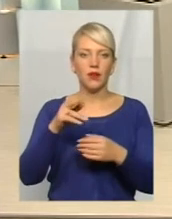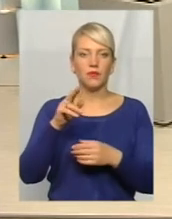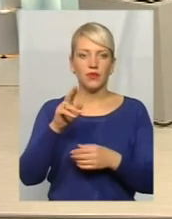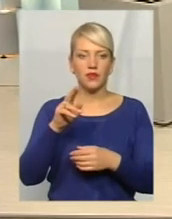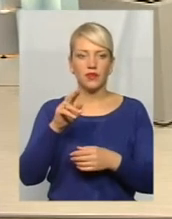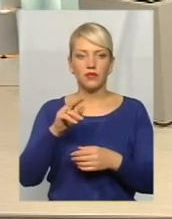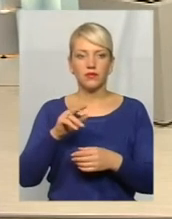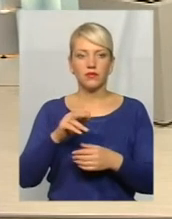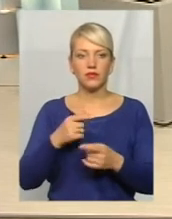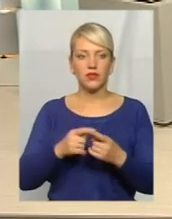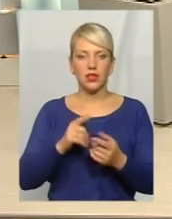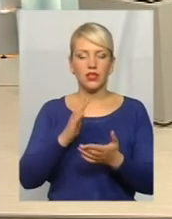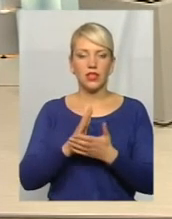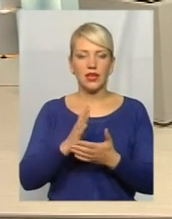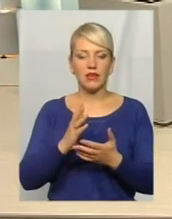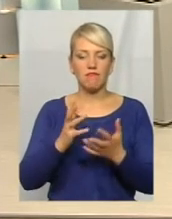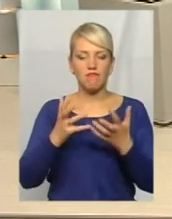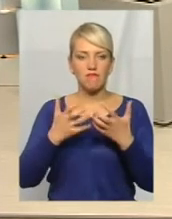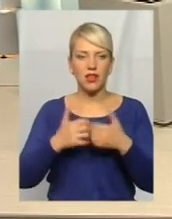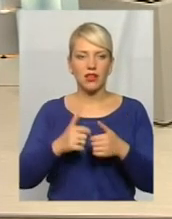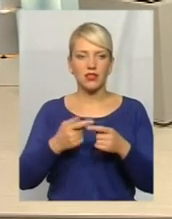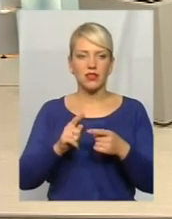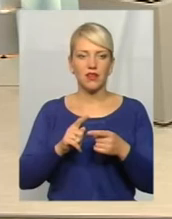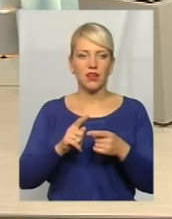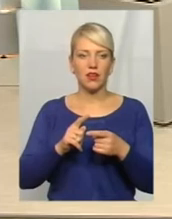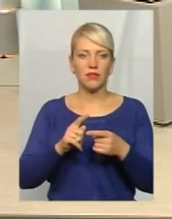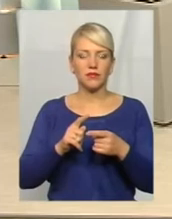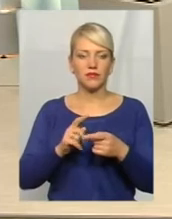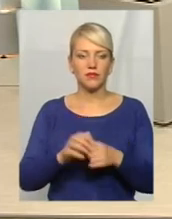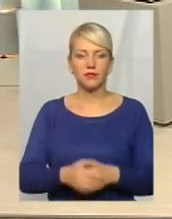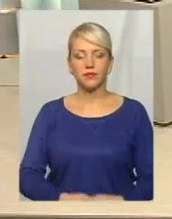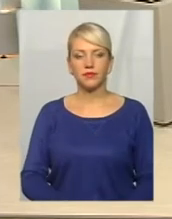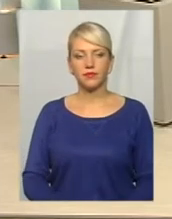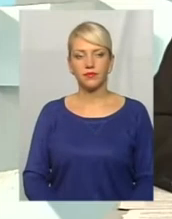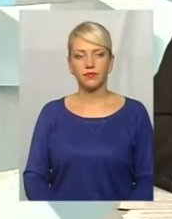обґрунтоване звернення, якщо є цілий механізм, його дуже важко отримати, він нас через...